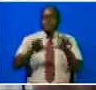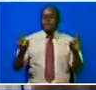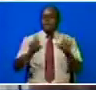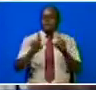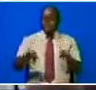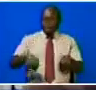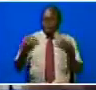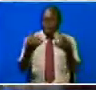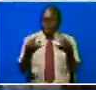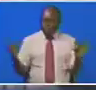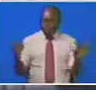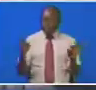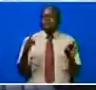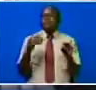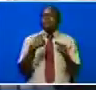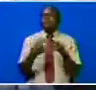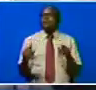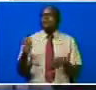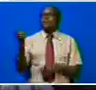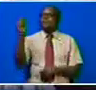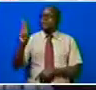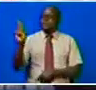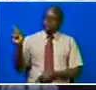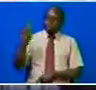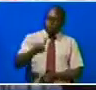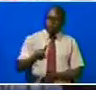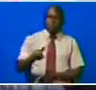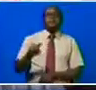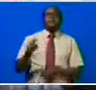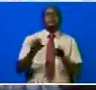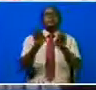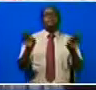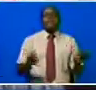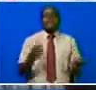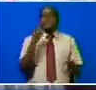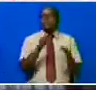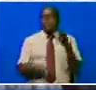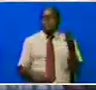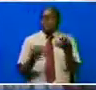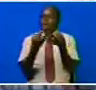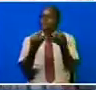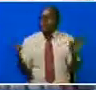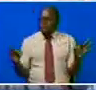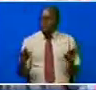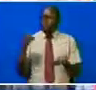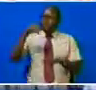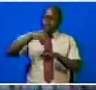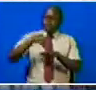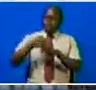given to them free of charge. Rais alikuja pale Jacaranda Ground. Na ukasema title ni free. Na Sonko pia karudia